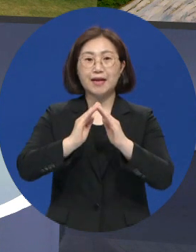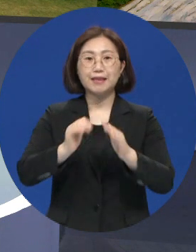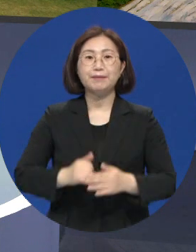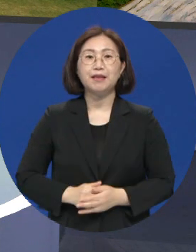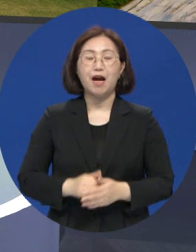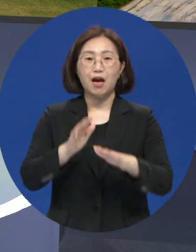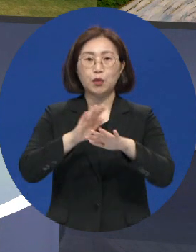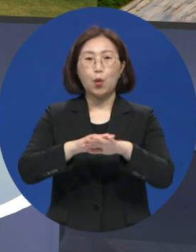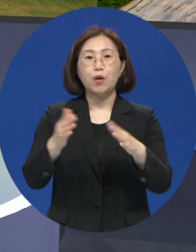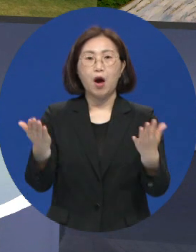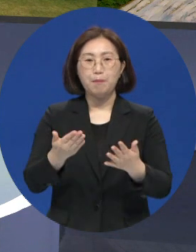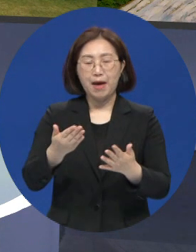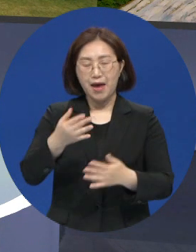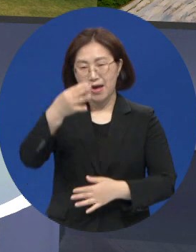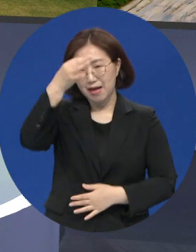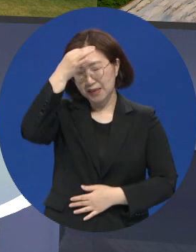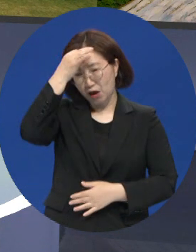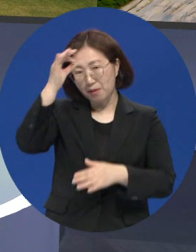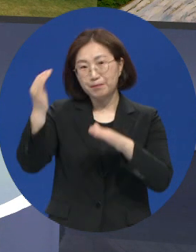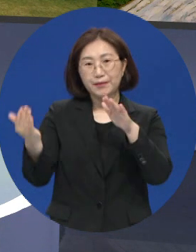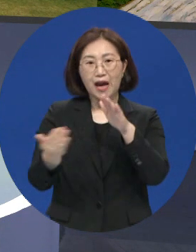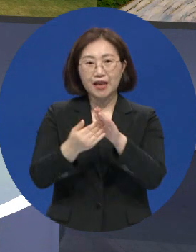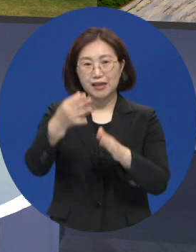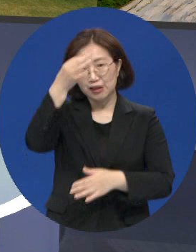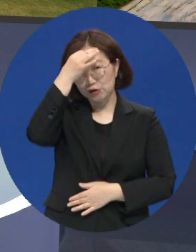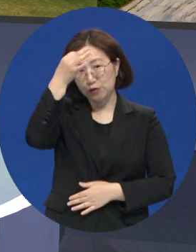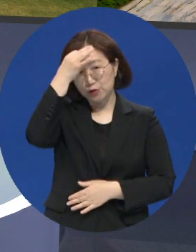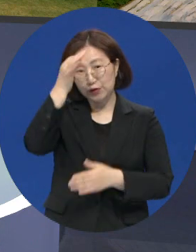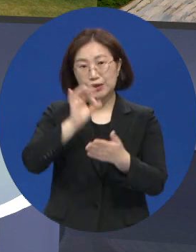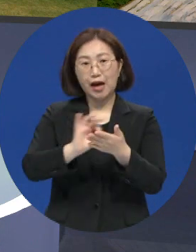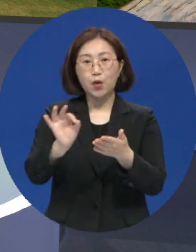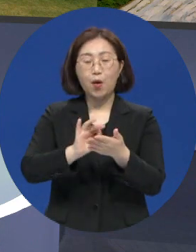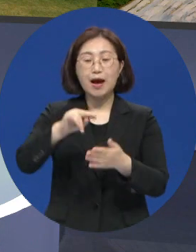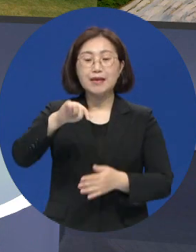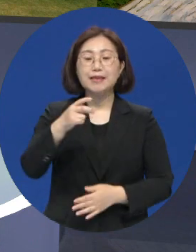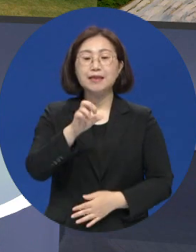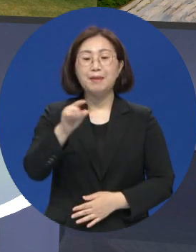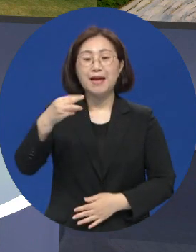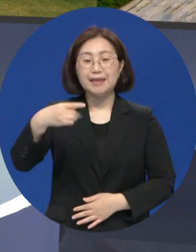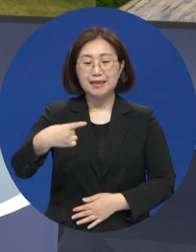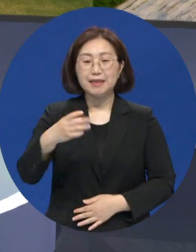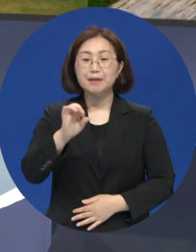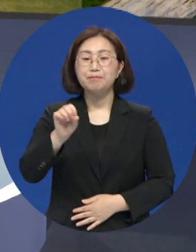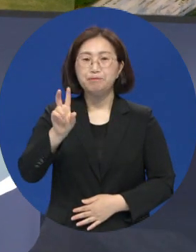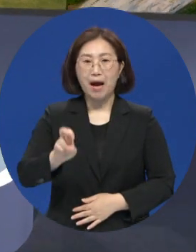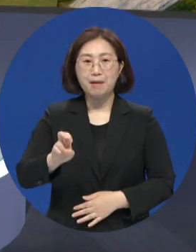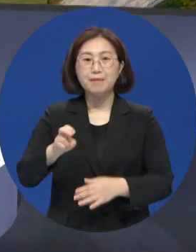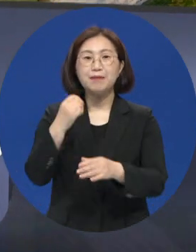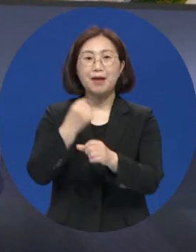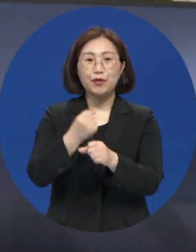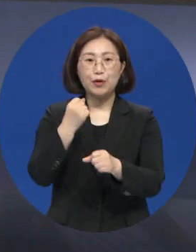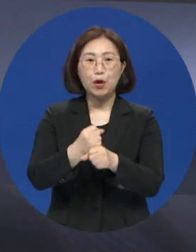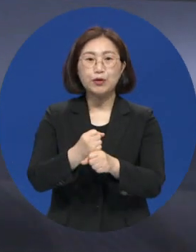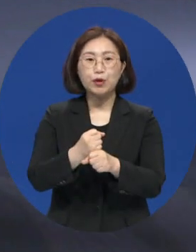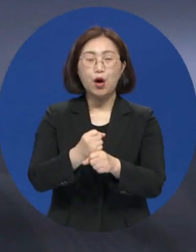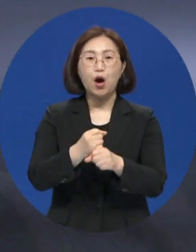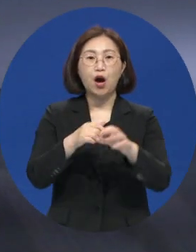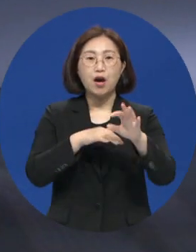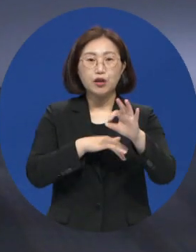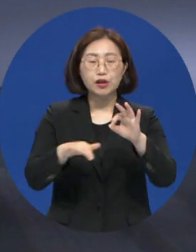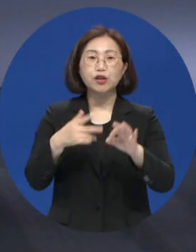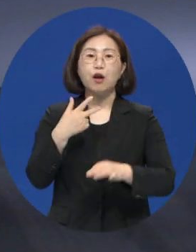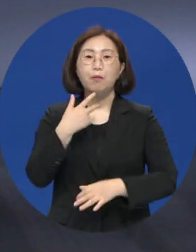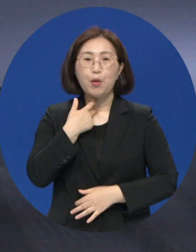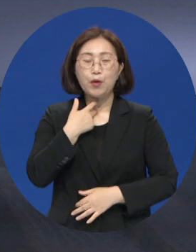놈의 첨단 디지털 기술을 도입한 스마트 팜 을 구축하여 보령 과 서천의 농업을